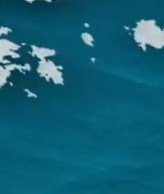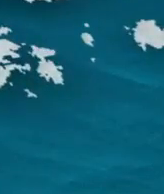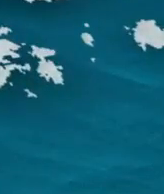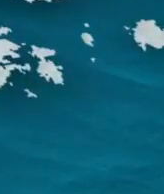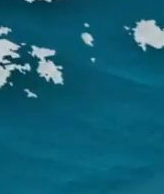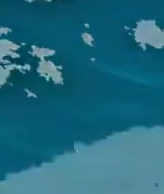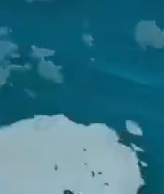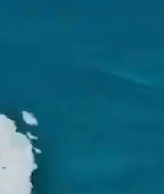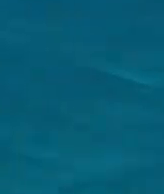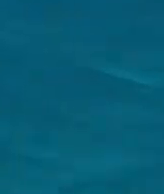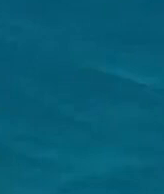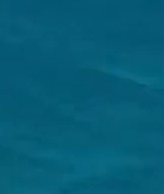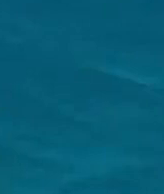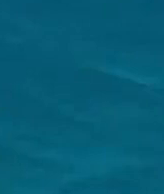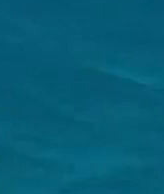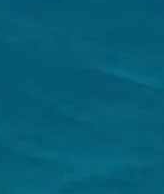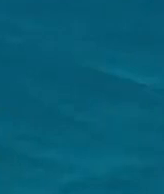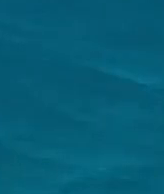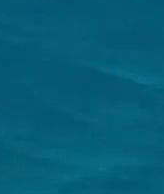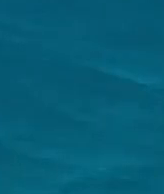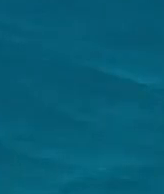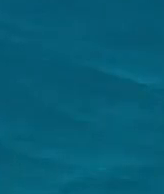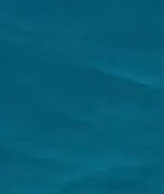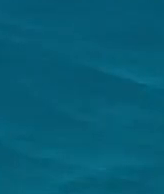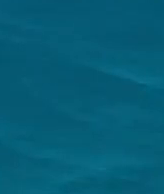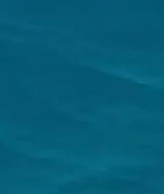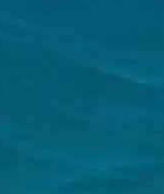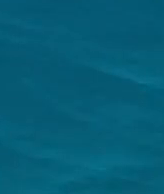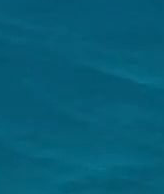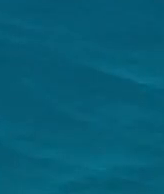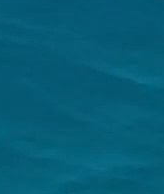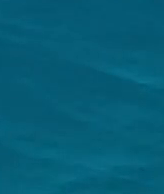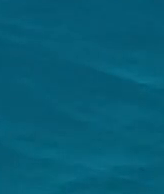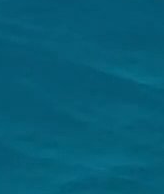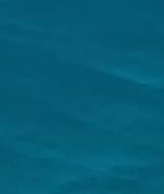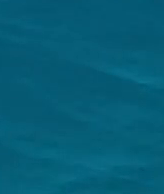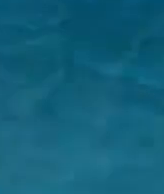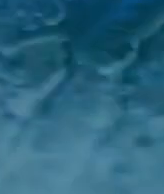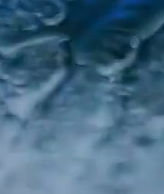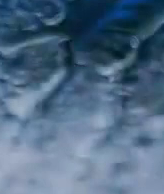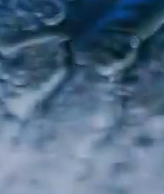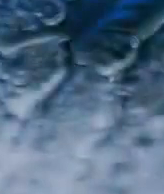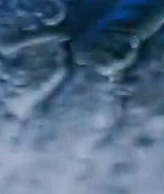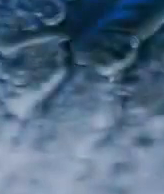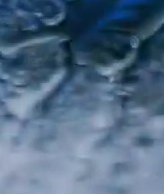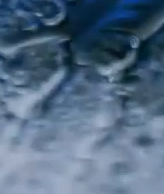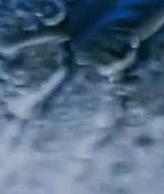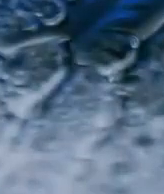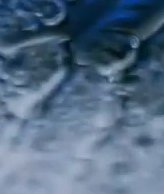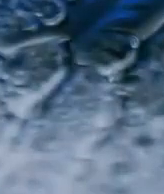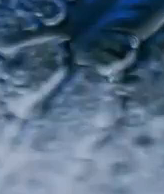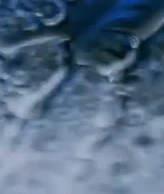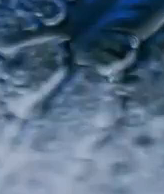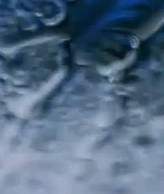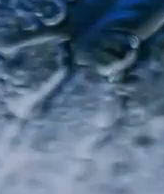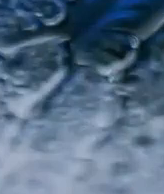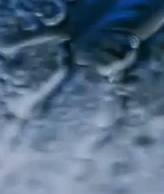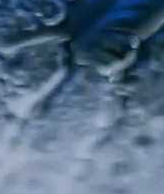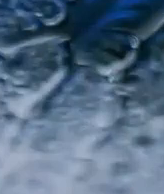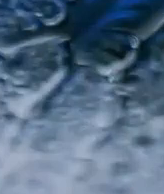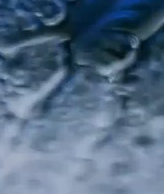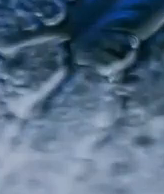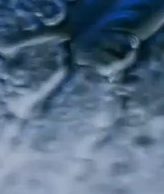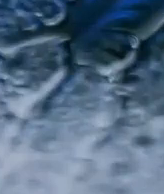예상됩니다. 바다의 물결은 전 해상에서 비교적 잔잔하겠습니다. 내일은 다시 오후에 내륙을